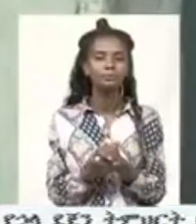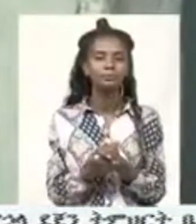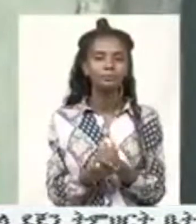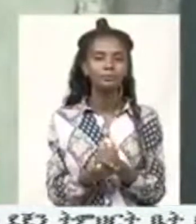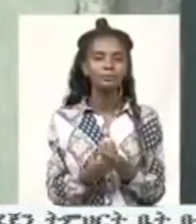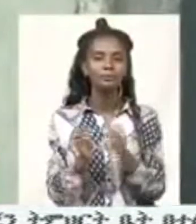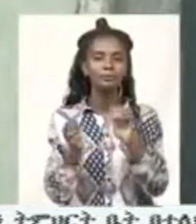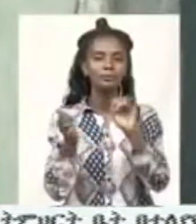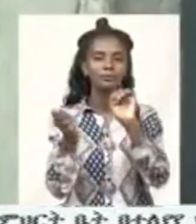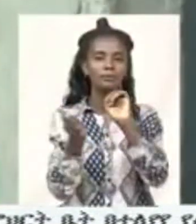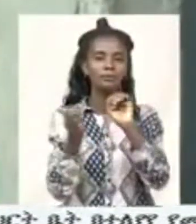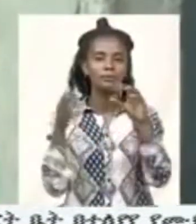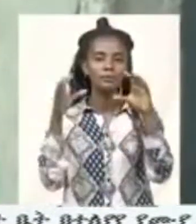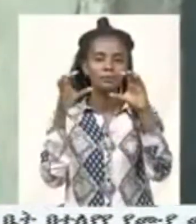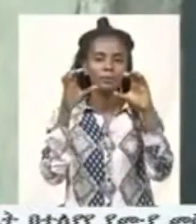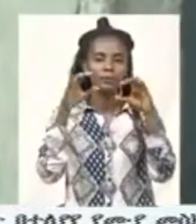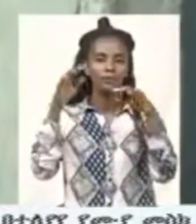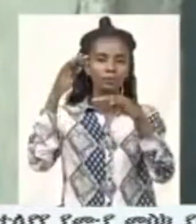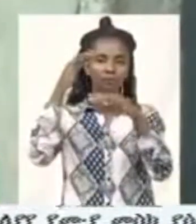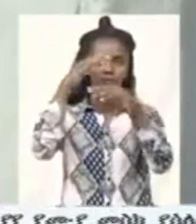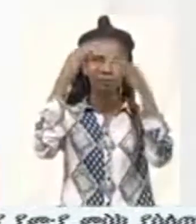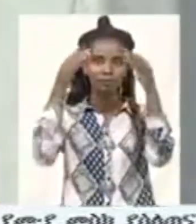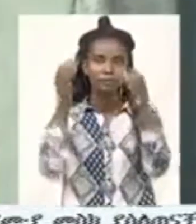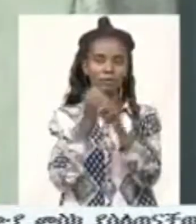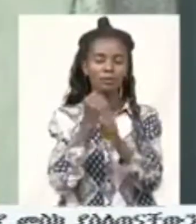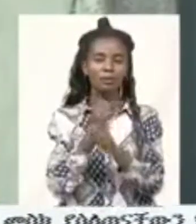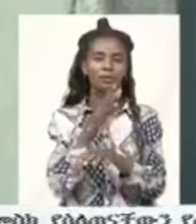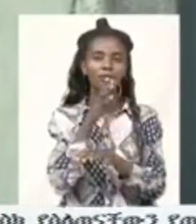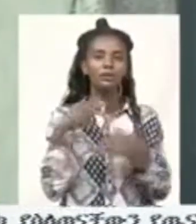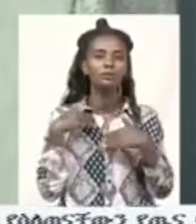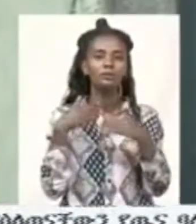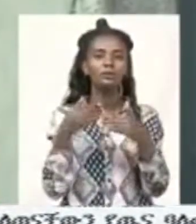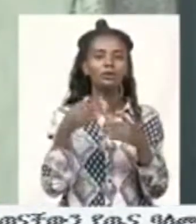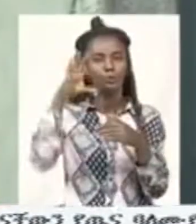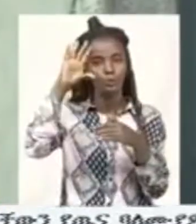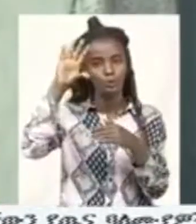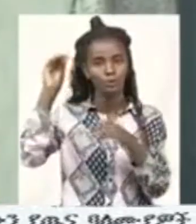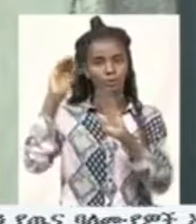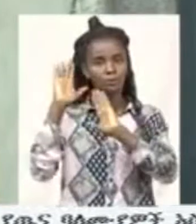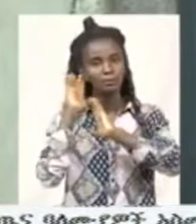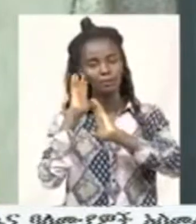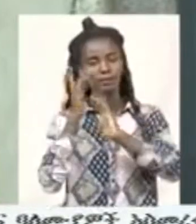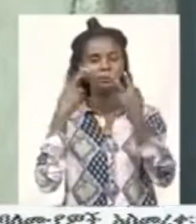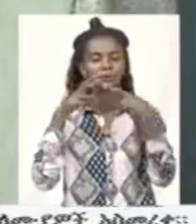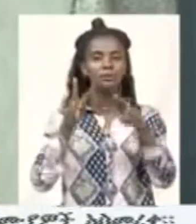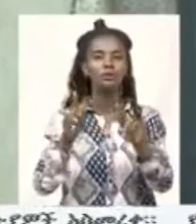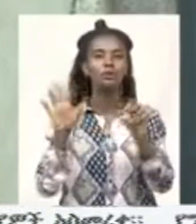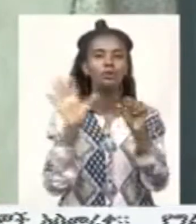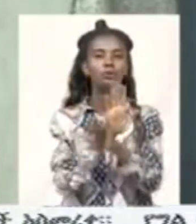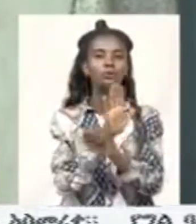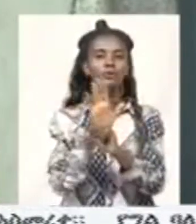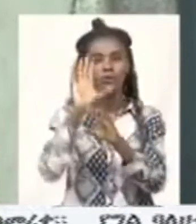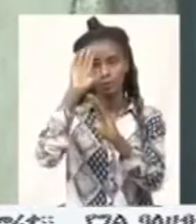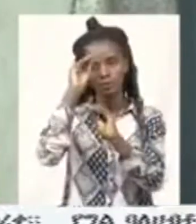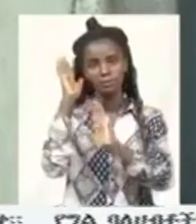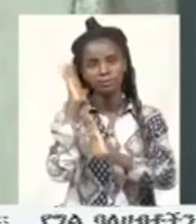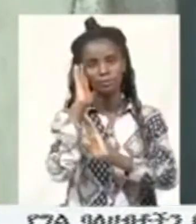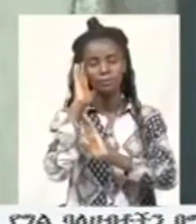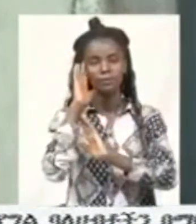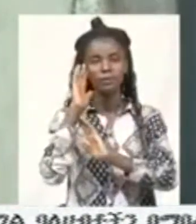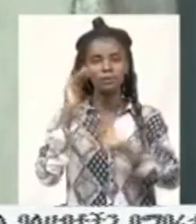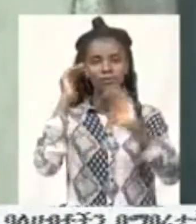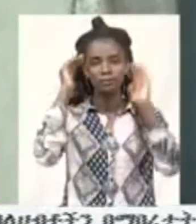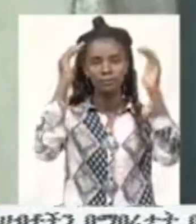አለ፣ ጣሪያ ያልተገጠመ አለ። ወንዶችን ማደሪያ በሚመለከት ሙሉ የወንዶች ማደሪያ ጣሪያ